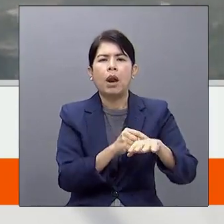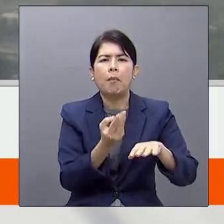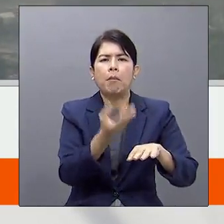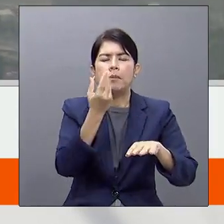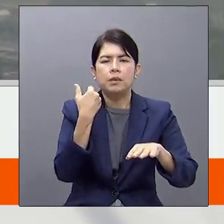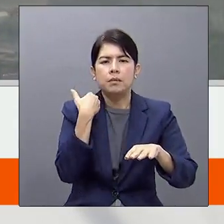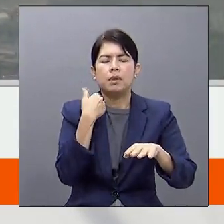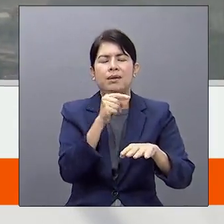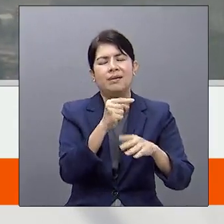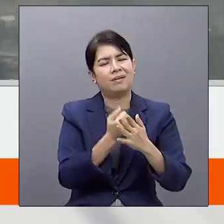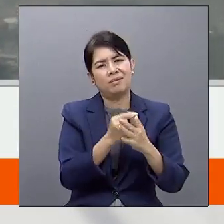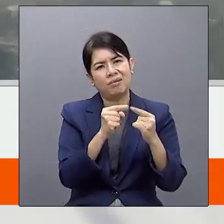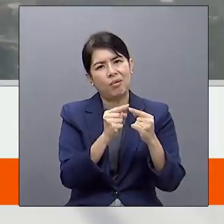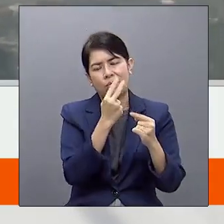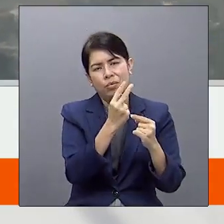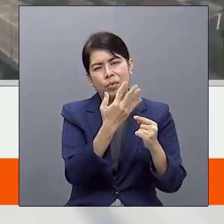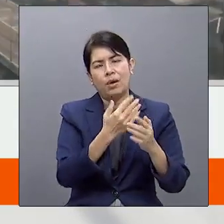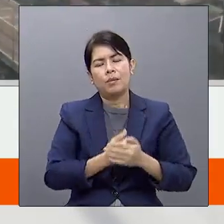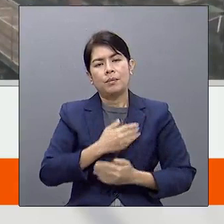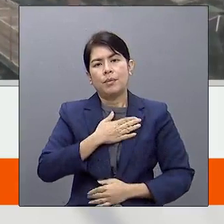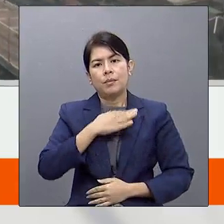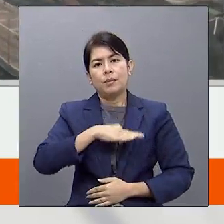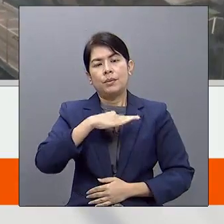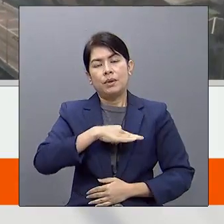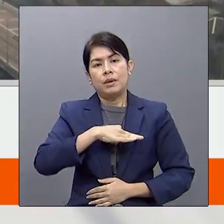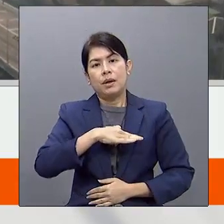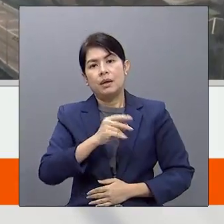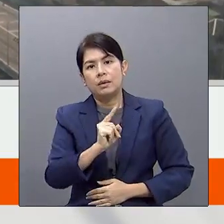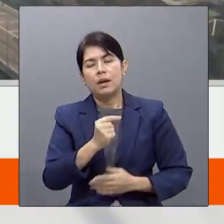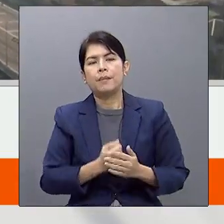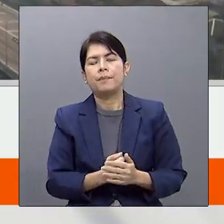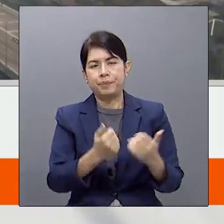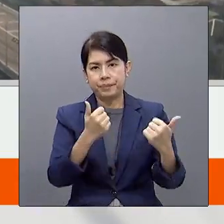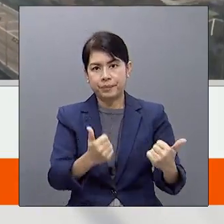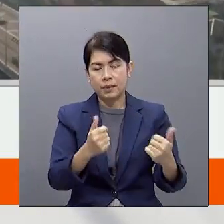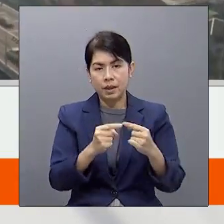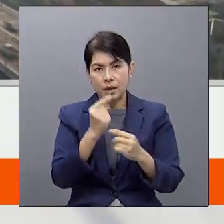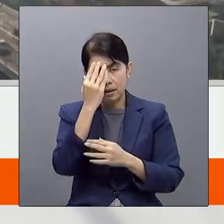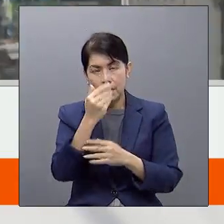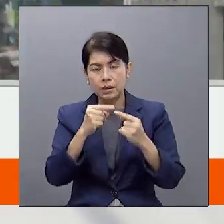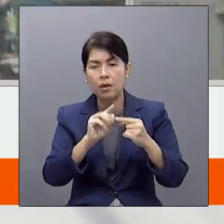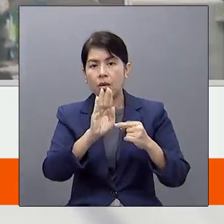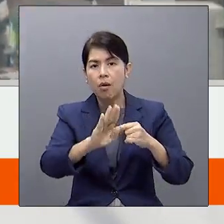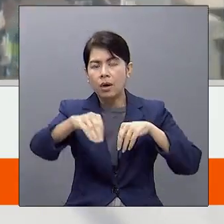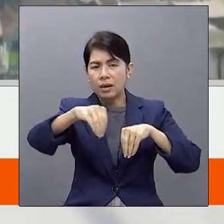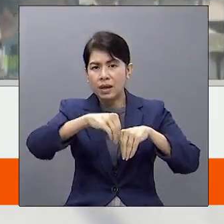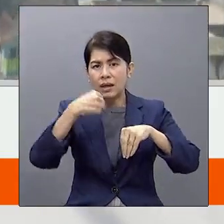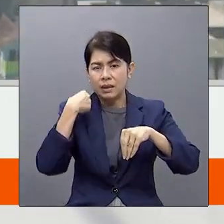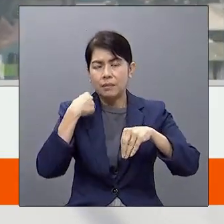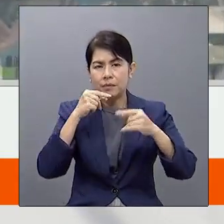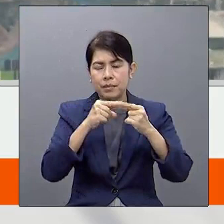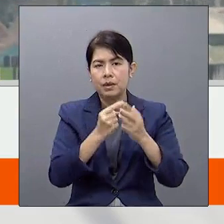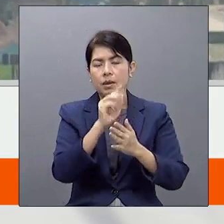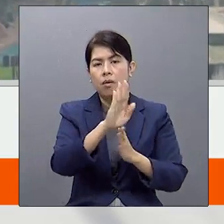ยุทธศาสตร์ใหญ่ตอนนี้ผมทราบว่าท่านก็กำลังจะมาที่สารวินที่เมืองฝางซึ่งเป็นพื้นที่ป่าใหญ่เบ